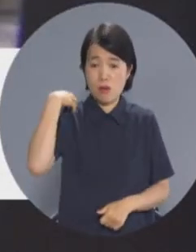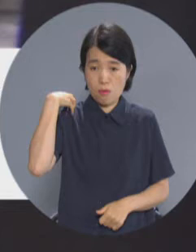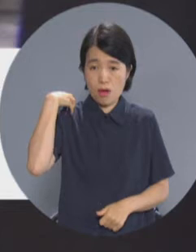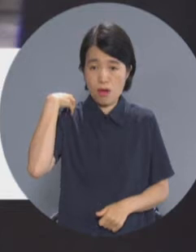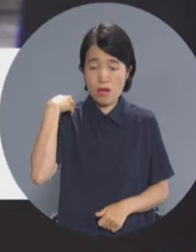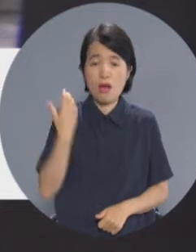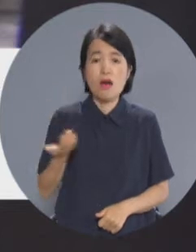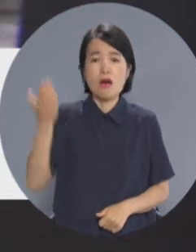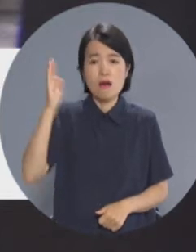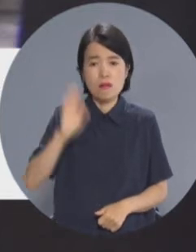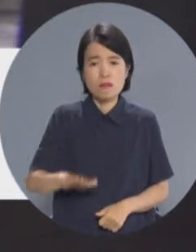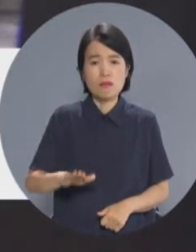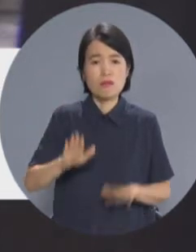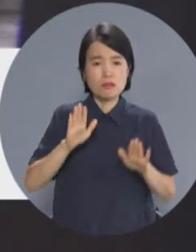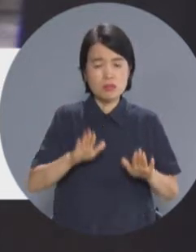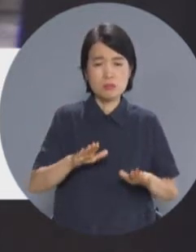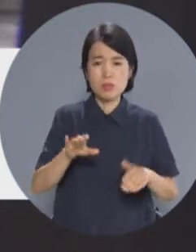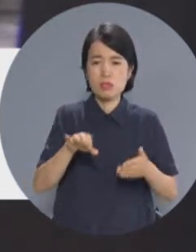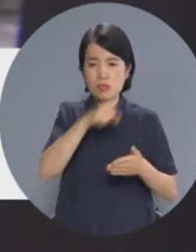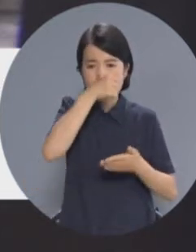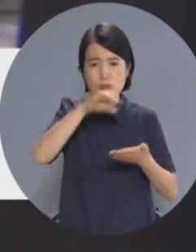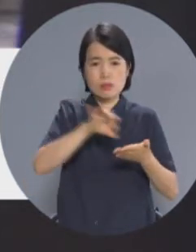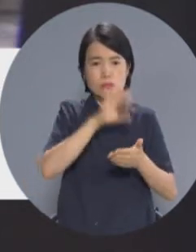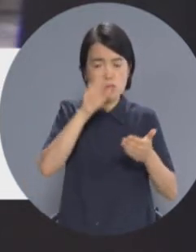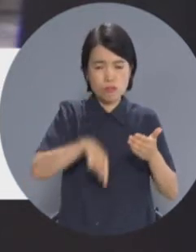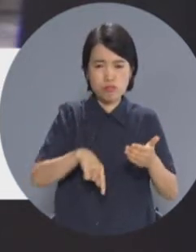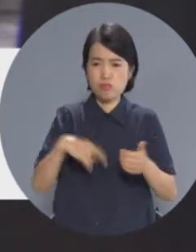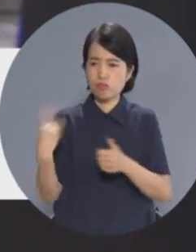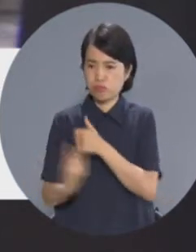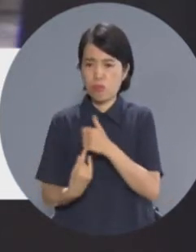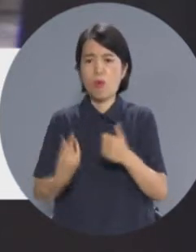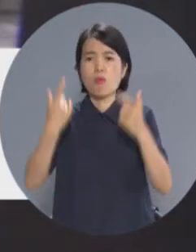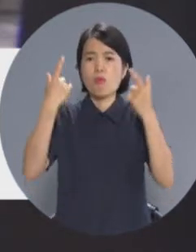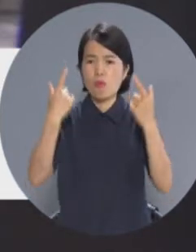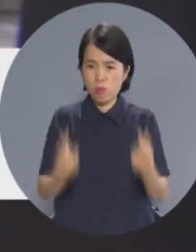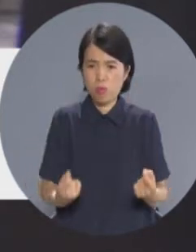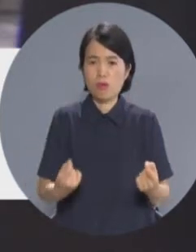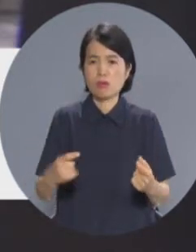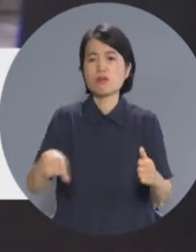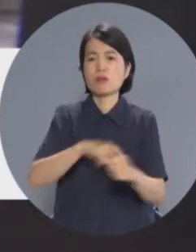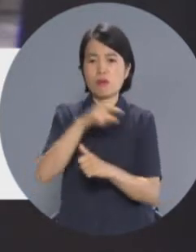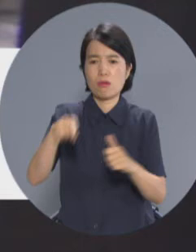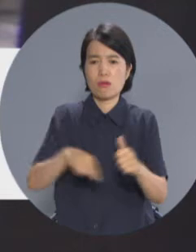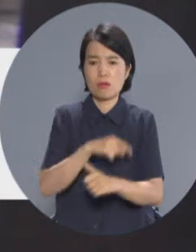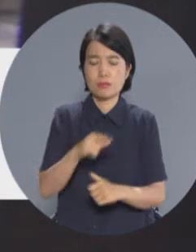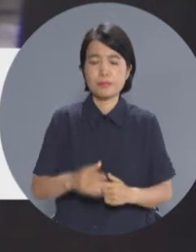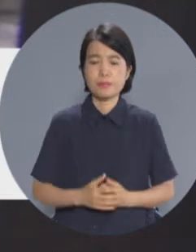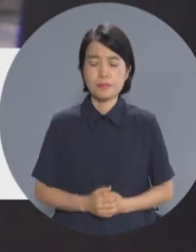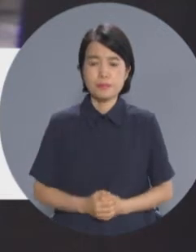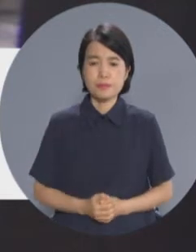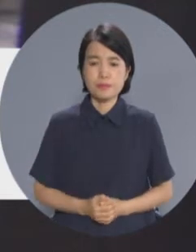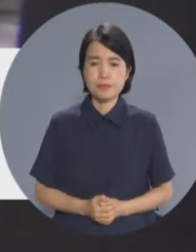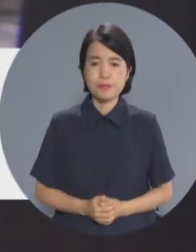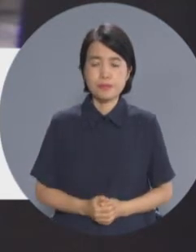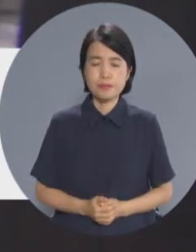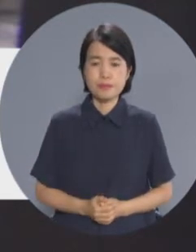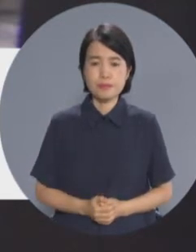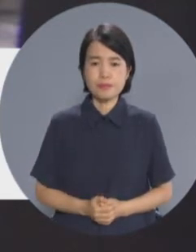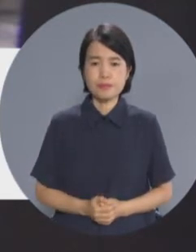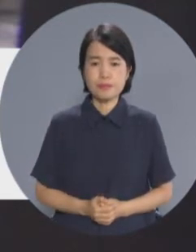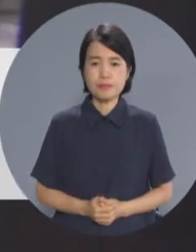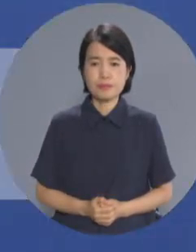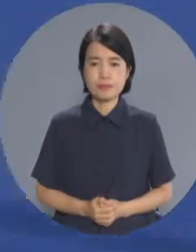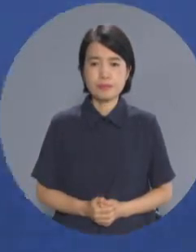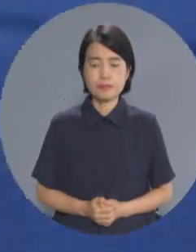전달하는 그런 역할을 예전에 했었는데 지금은 그냥 집행부 그 자체가 돼버린 것